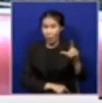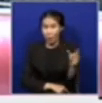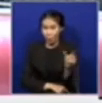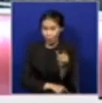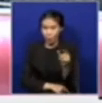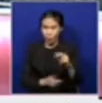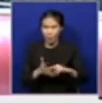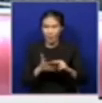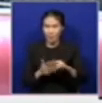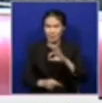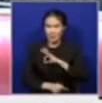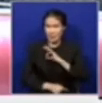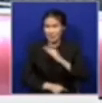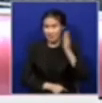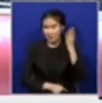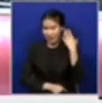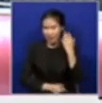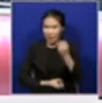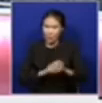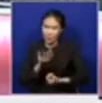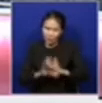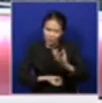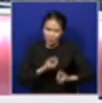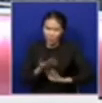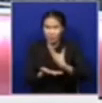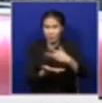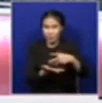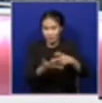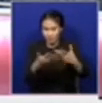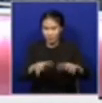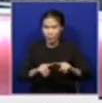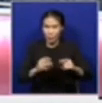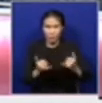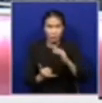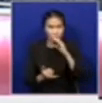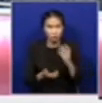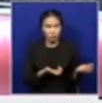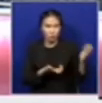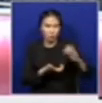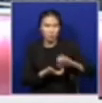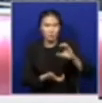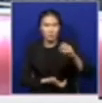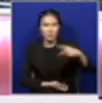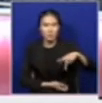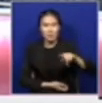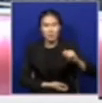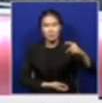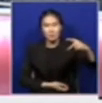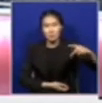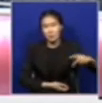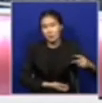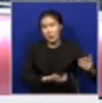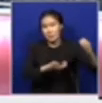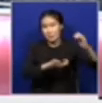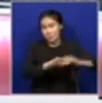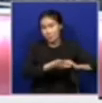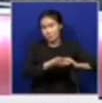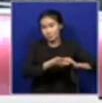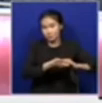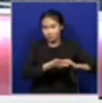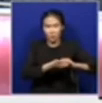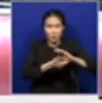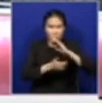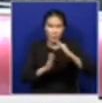าชิกทุกท่านได้พูดวันนี้ถ้าหากเราเข้าร่วมกับ CPTPPการใช้ย